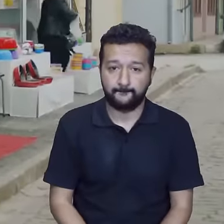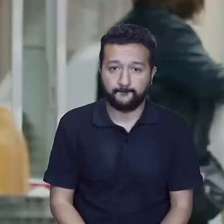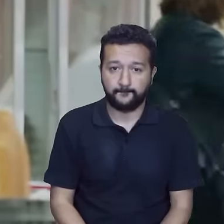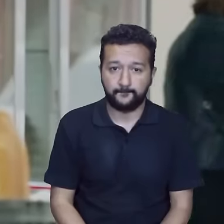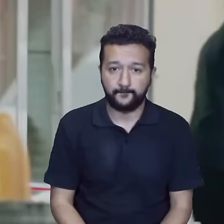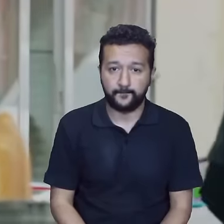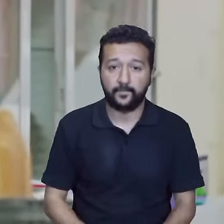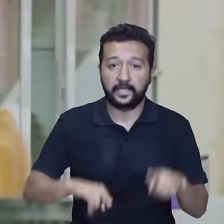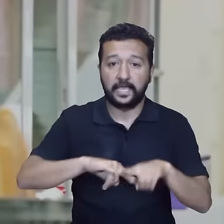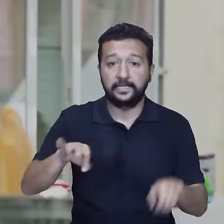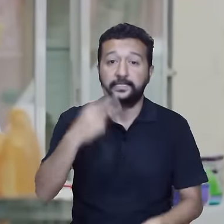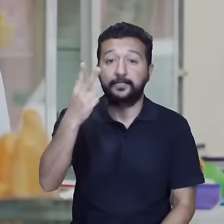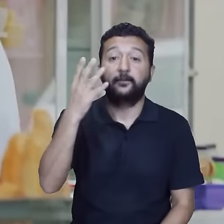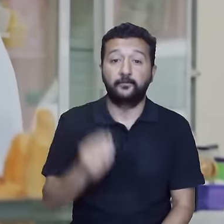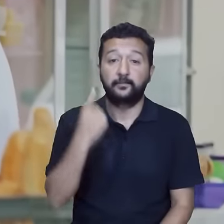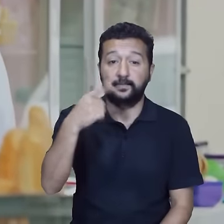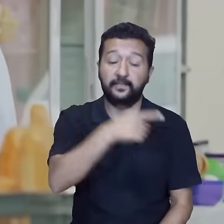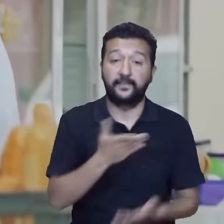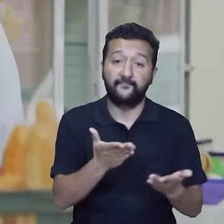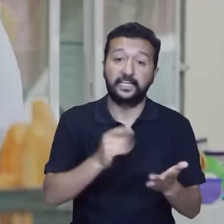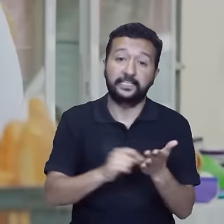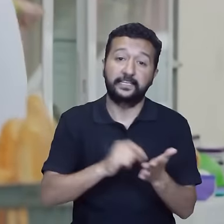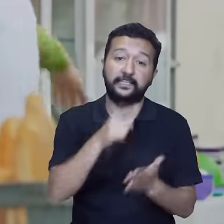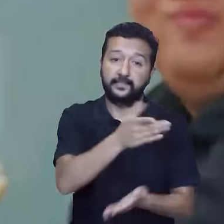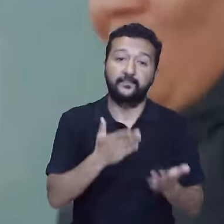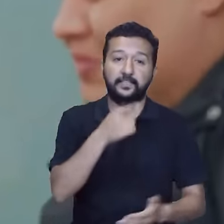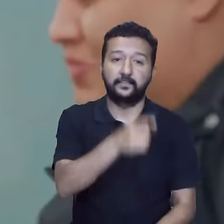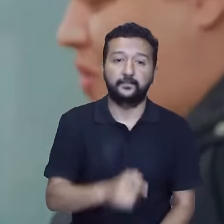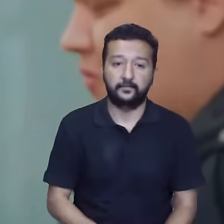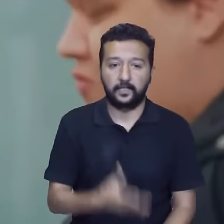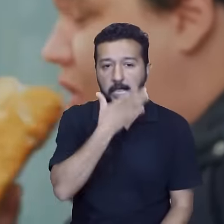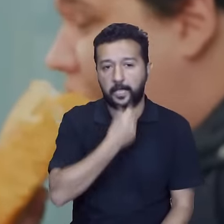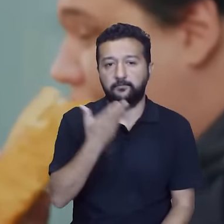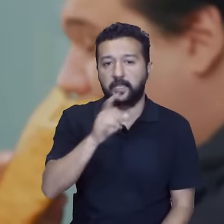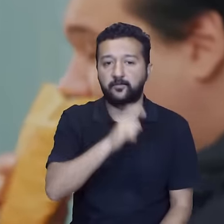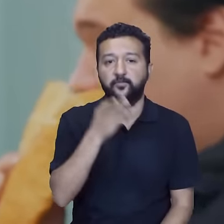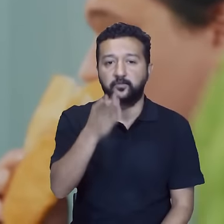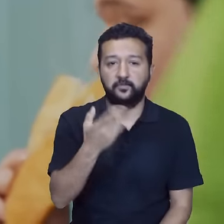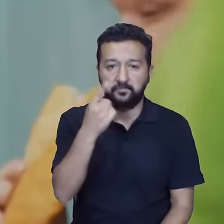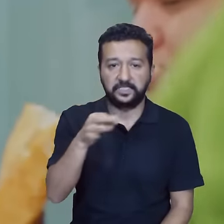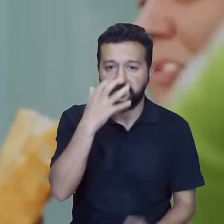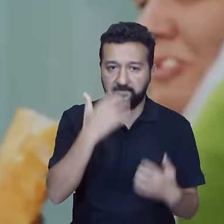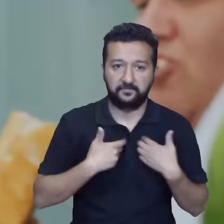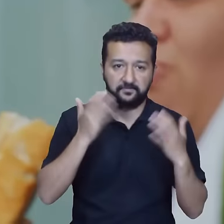çıktı. Halit çaylar 2 oldu. Birini fırına yazıyorsun fırına. Aşk olsun amcaoğlu